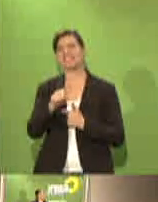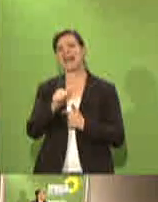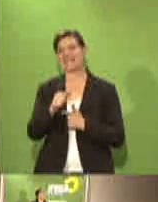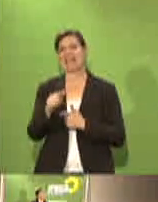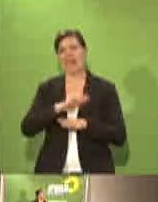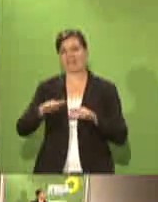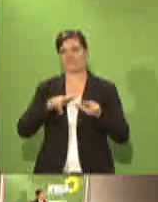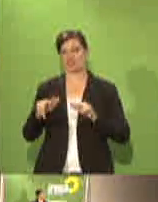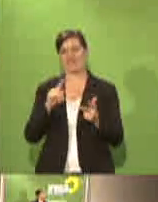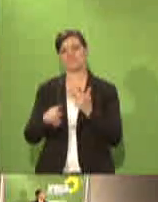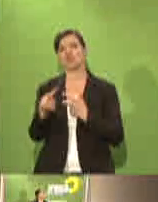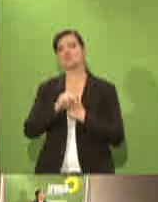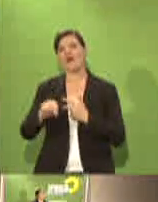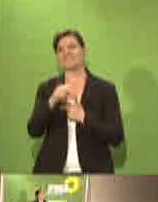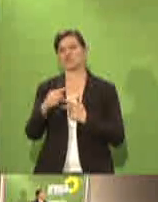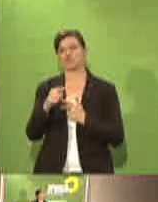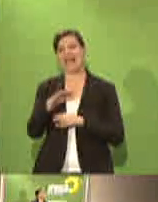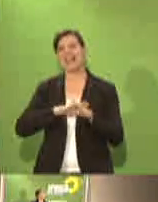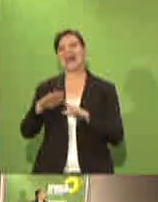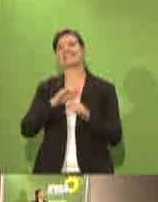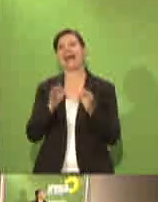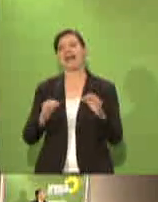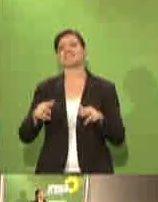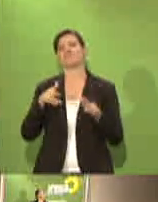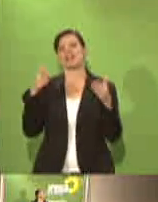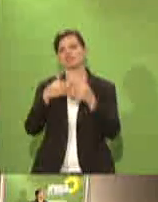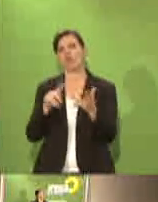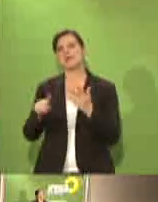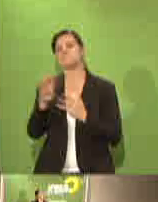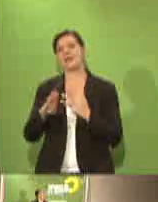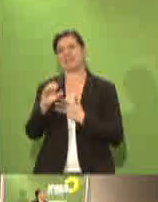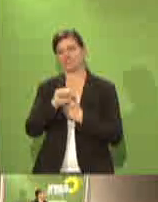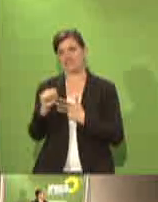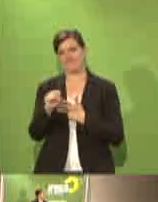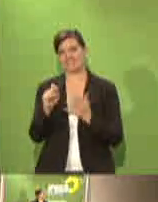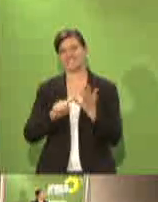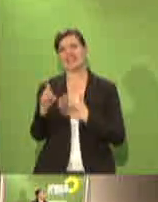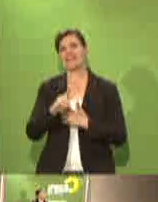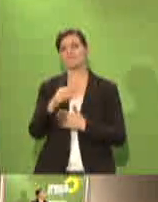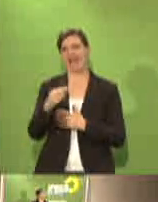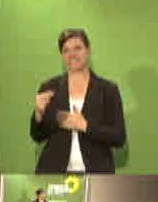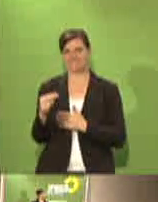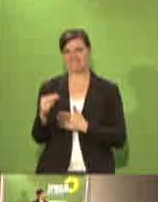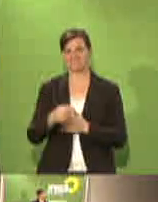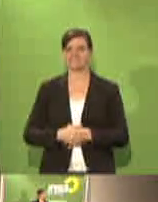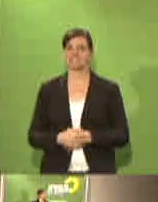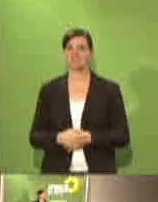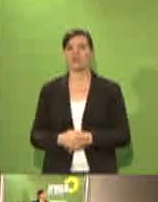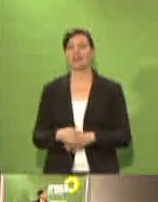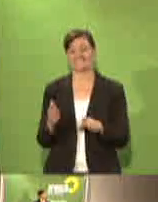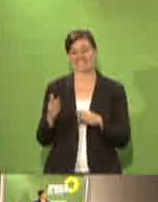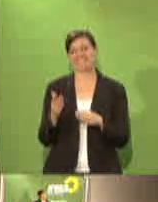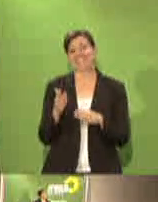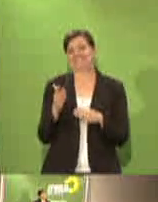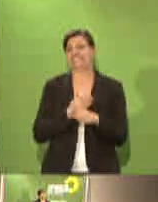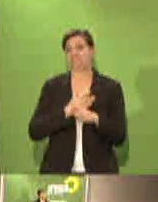Landwirtschaft, Norwich Rüse aus der Landtagsfraktion, Barbara Steffens, dann haben wir Dagmar Hanses und dazwischen machen